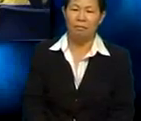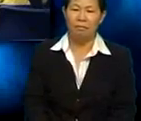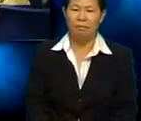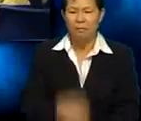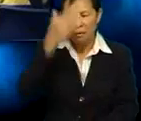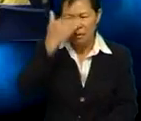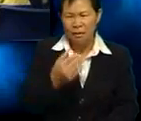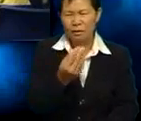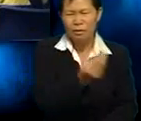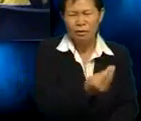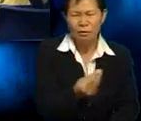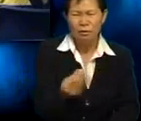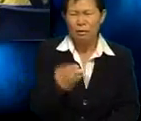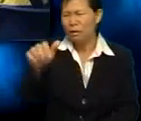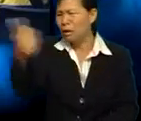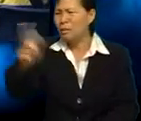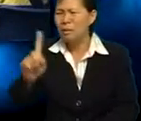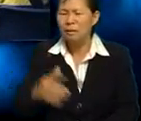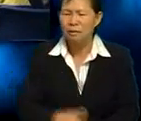Kenapa tinggal sedikit saja Fatin? Yang mana lain?